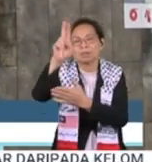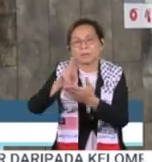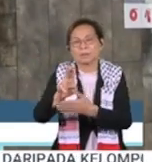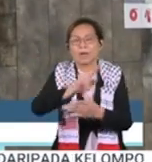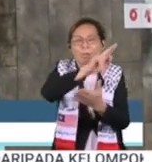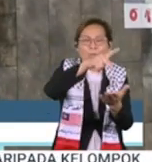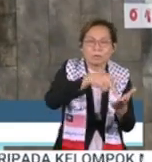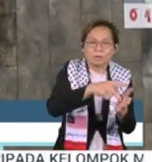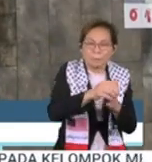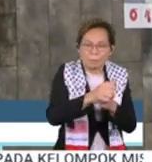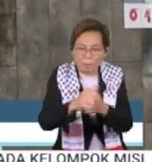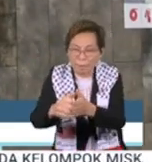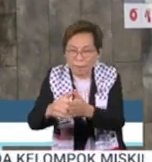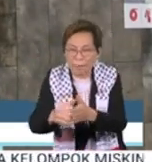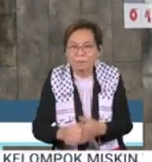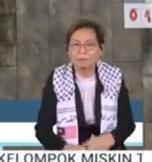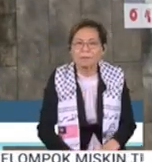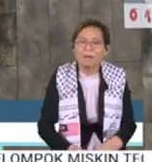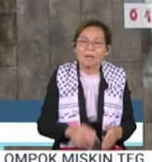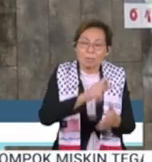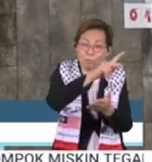pusat bimbingan